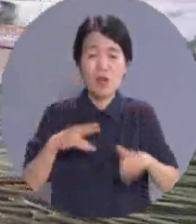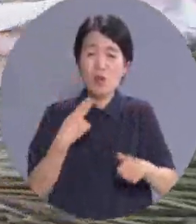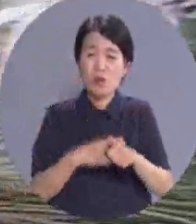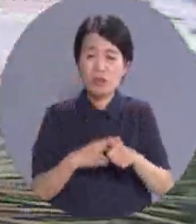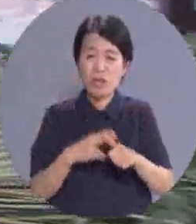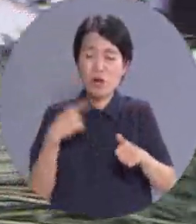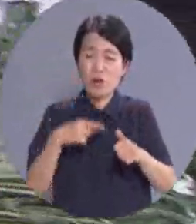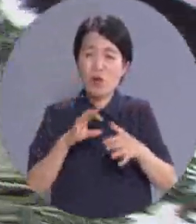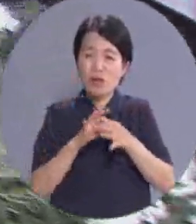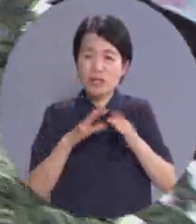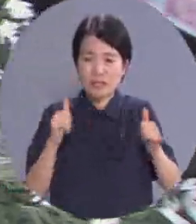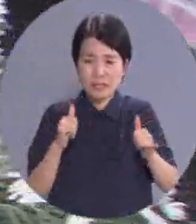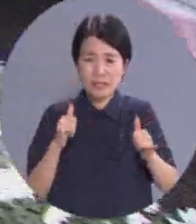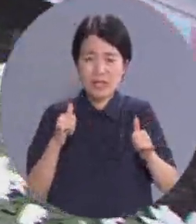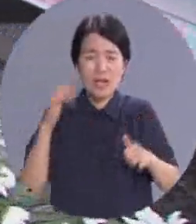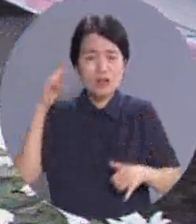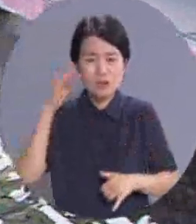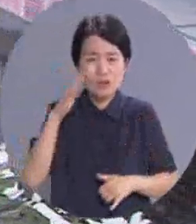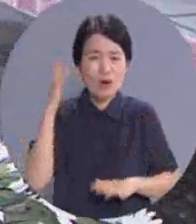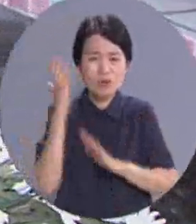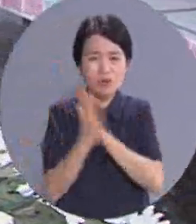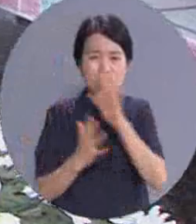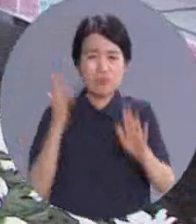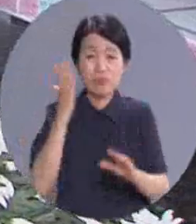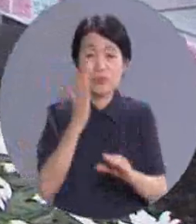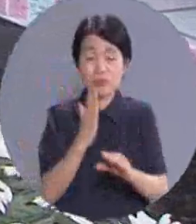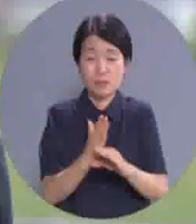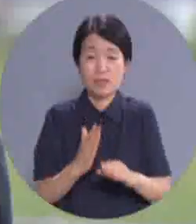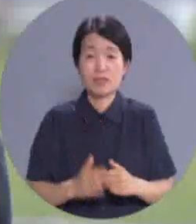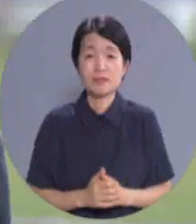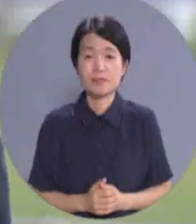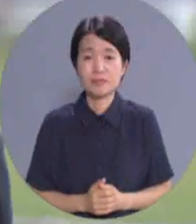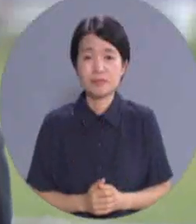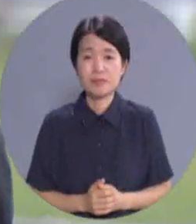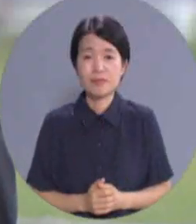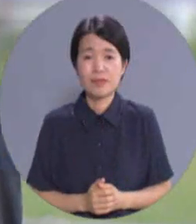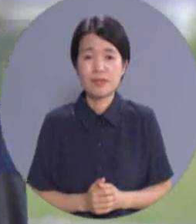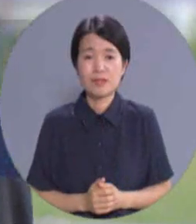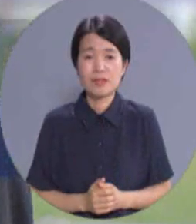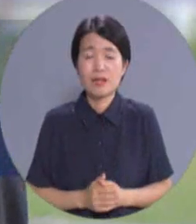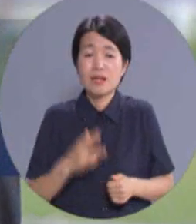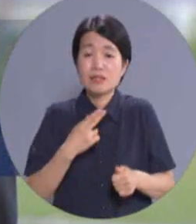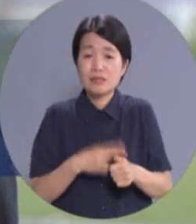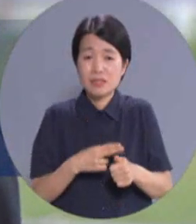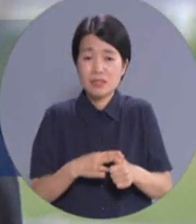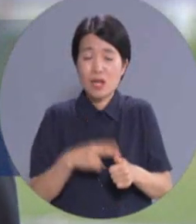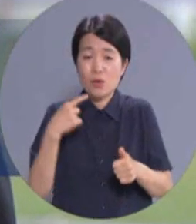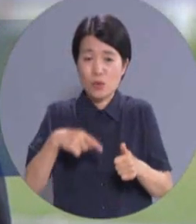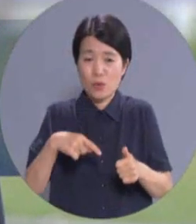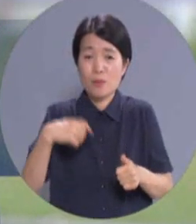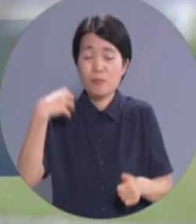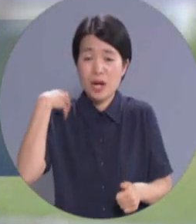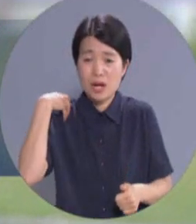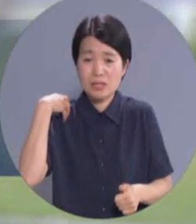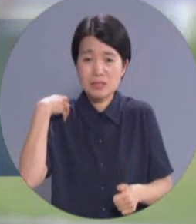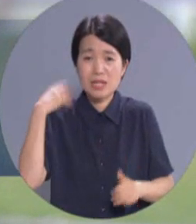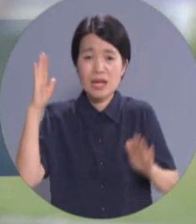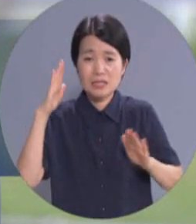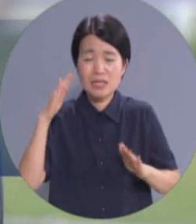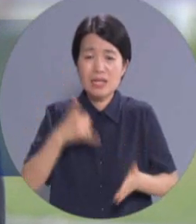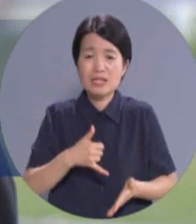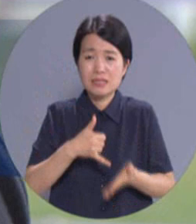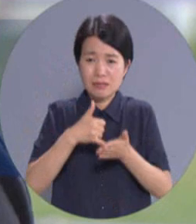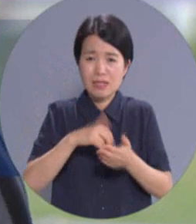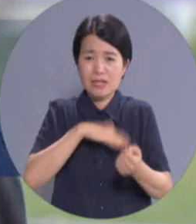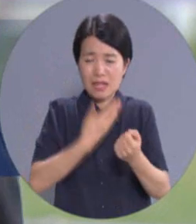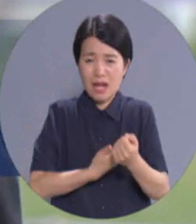교사와 교육관계자들의 추모 발길이 이어지고 있습니다 선생님들은 교육을 하는 곳이지 아이의 인성까지